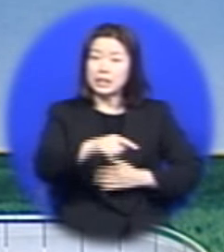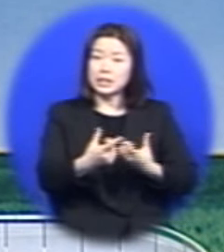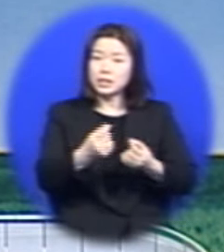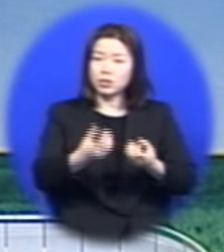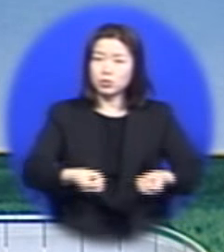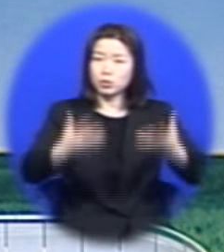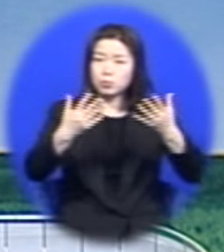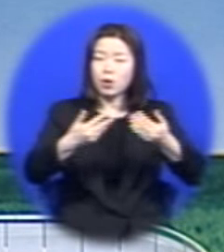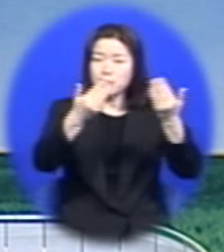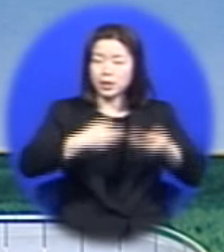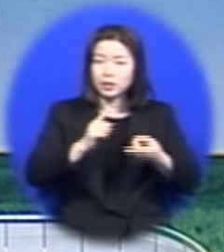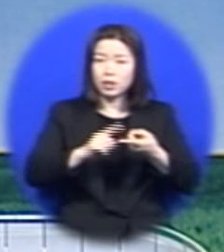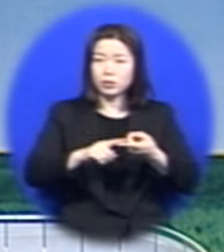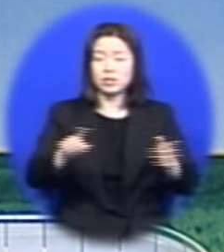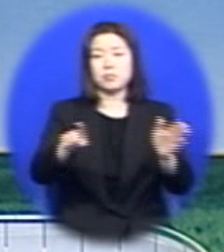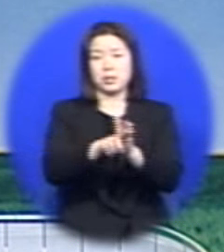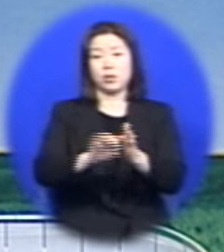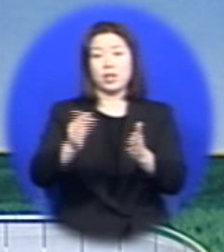받았다는 사실을 믿어야 돼요.